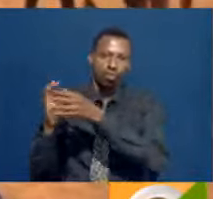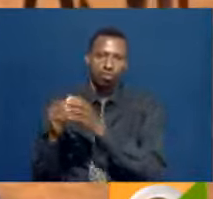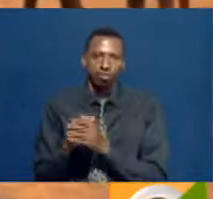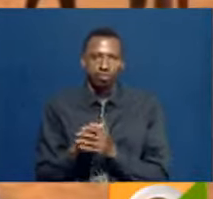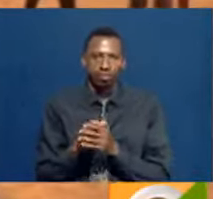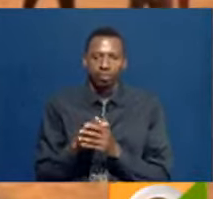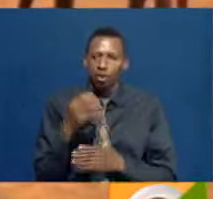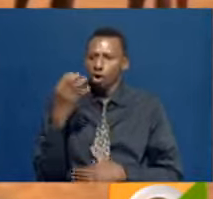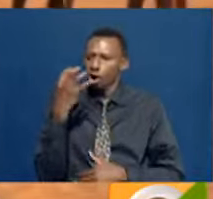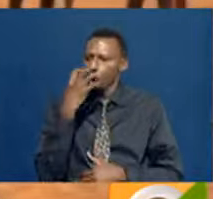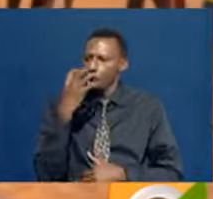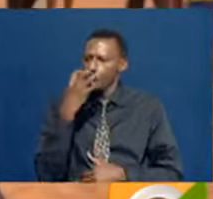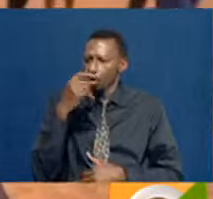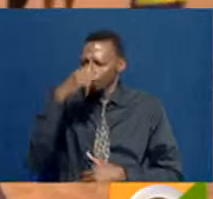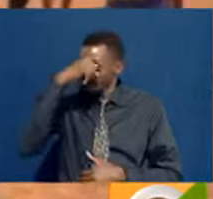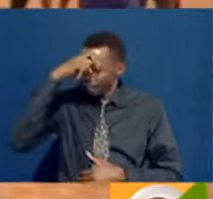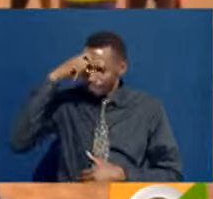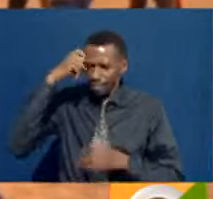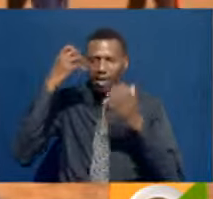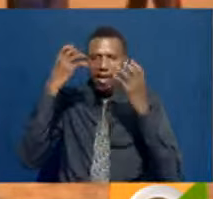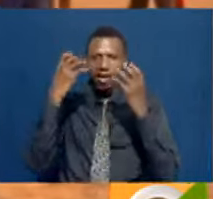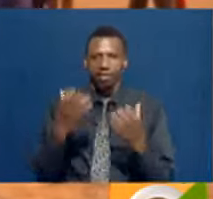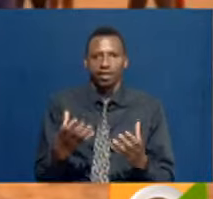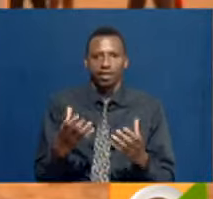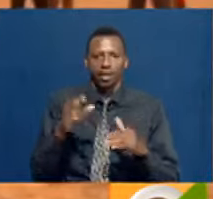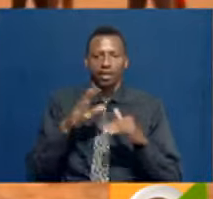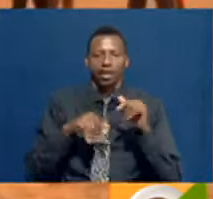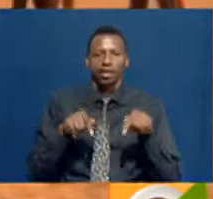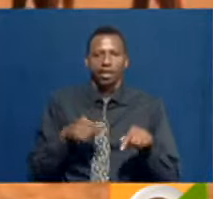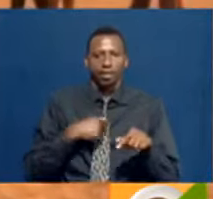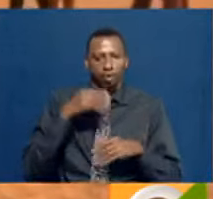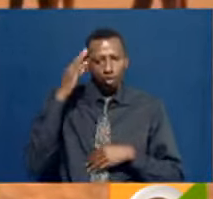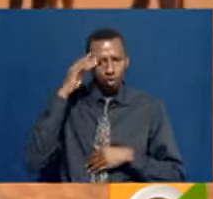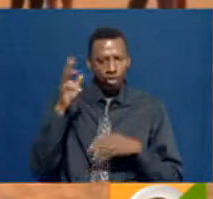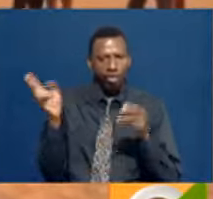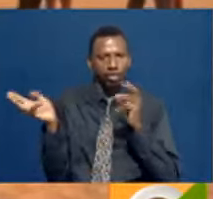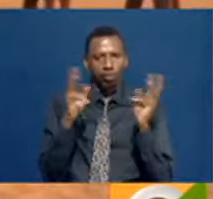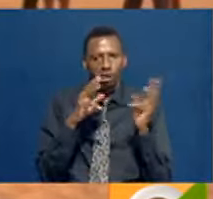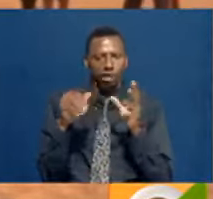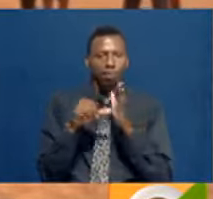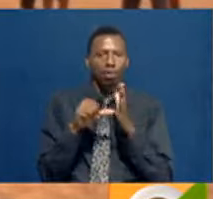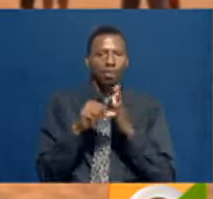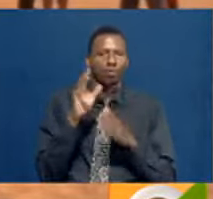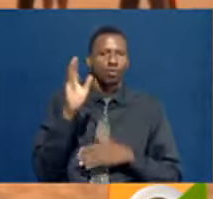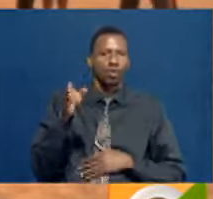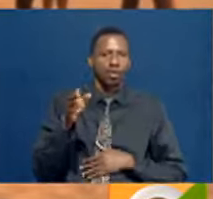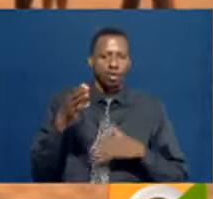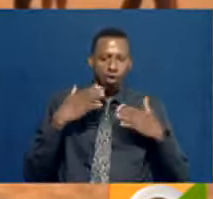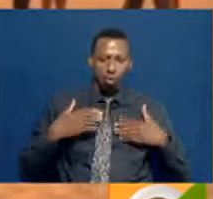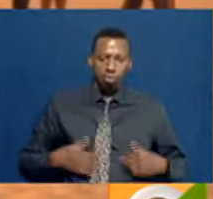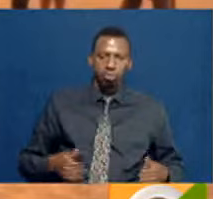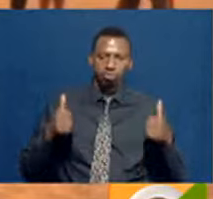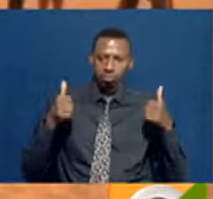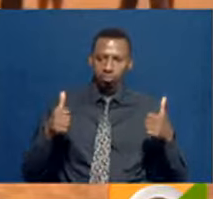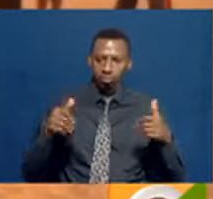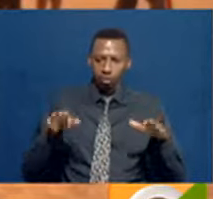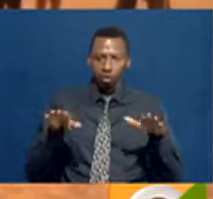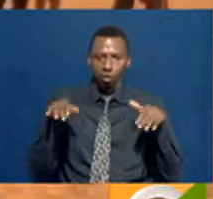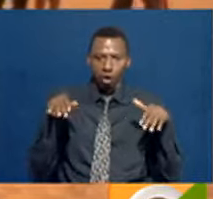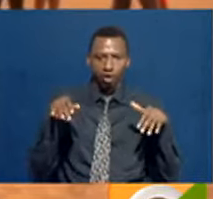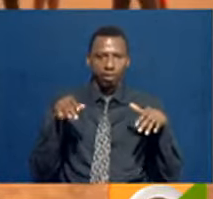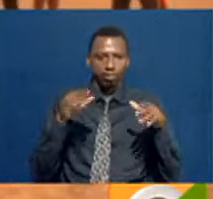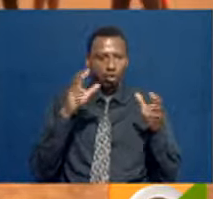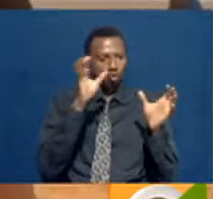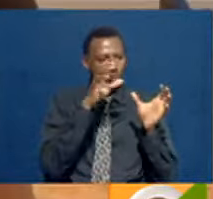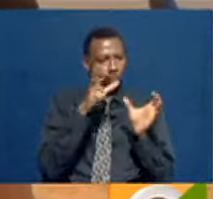lakini Cuba kumekuwa kuna joto kuliko hapa, so unajua hii weather itatusumbua sana. Body iko poa, nangoja draw kesho, najua kila